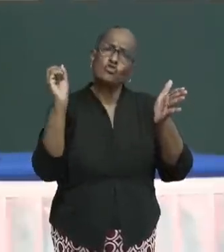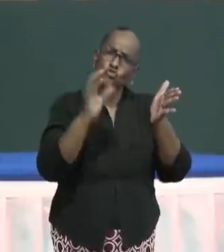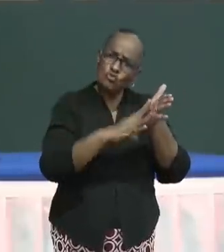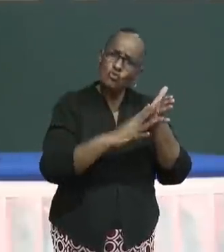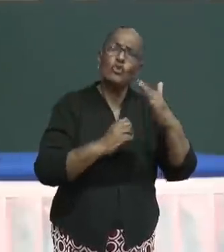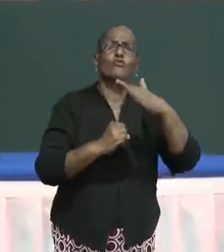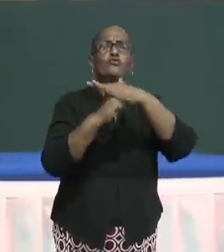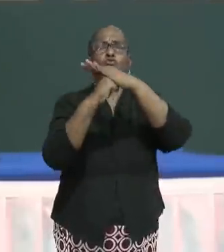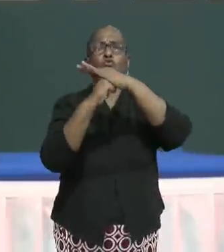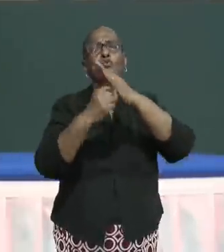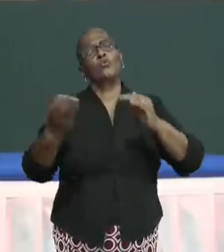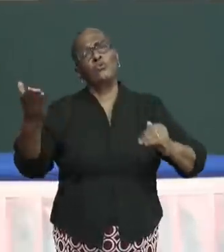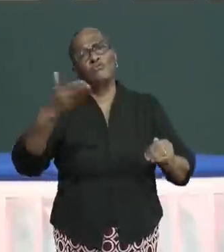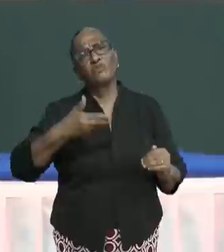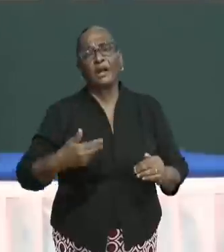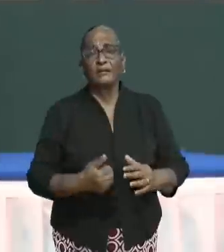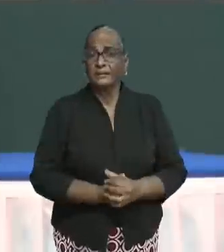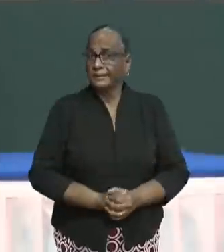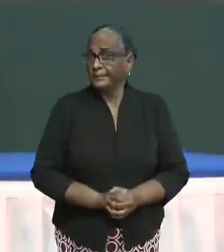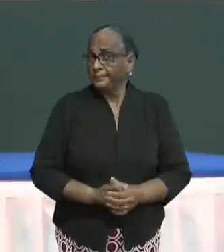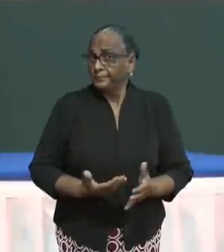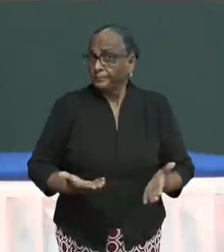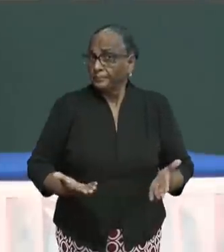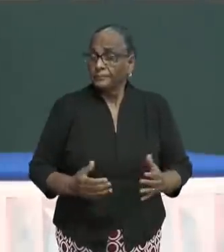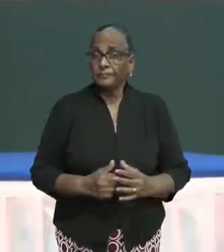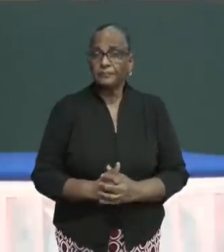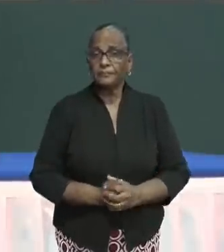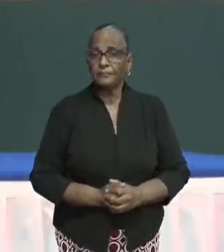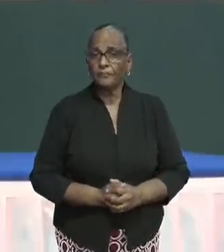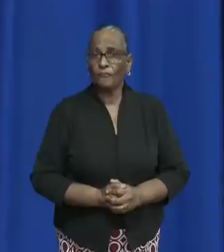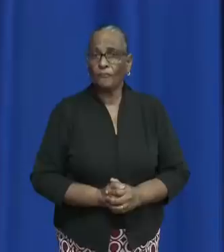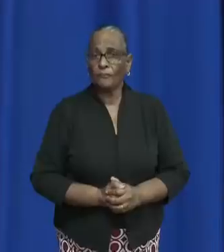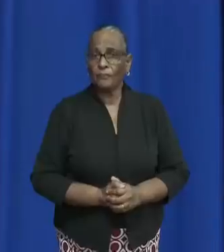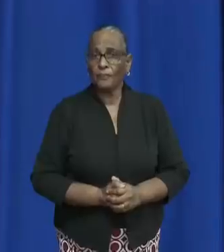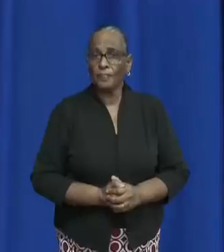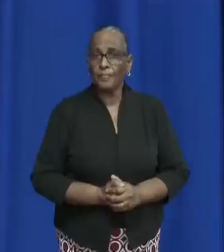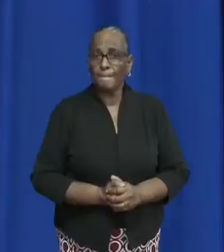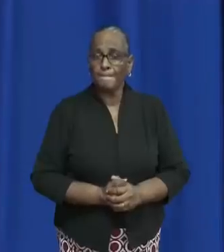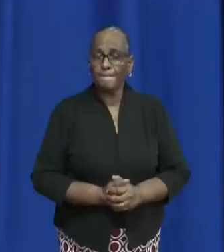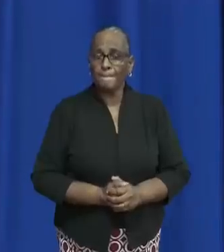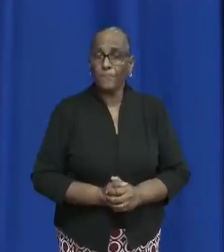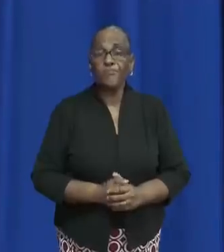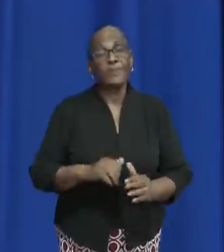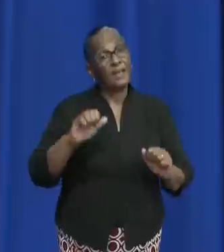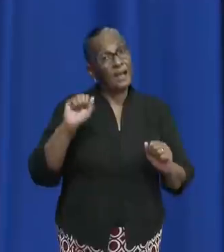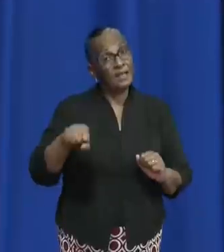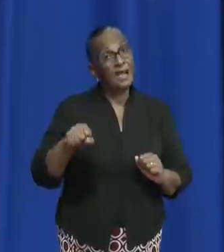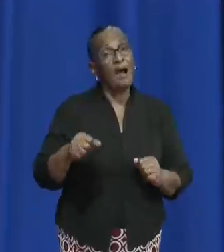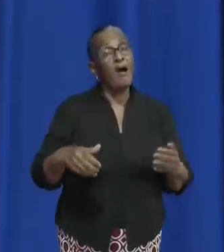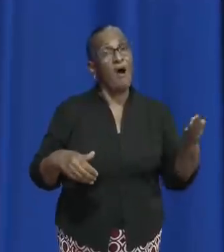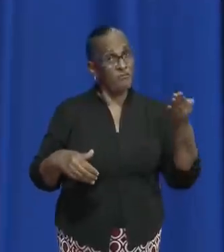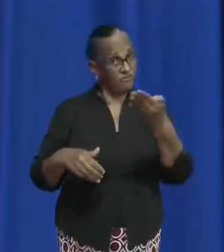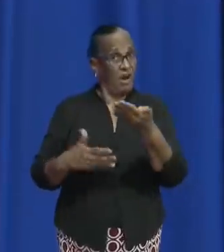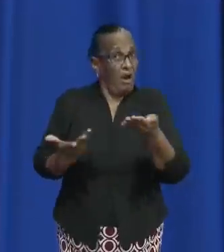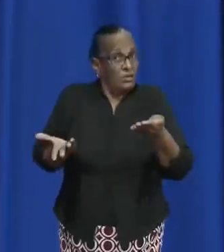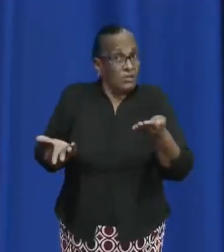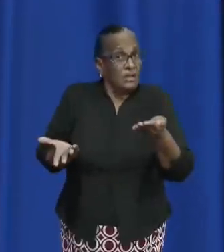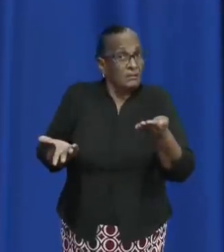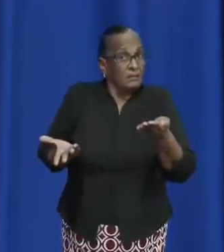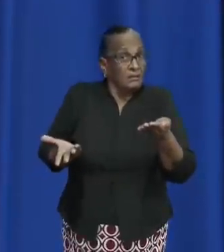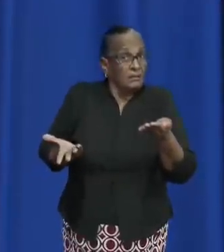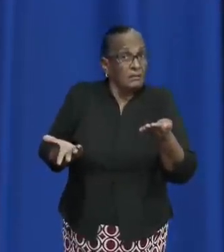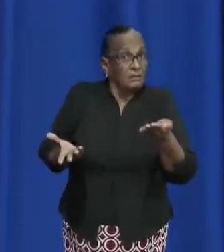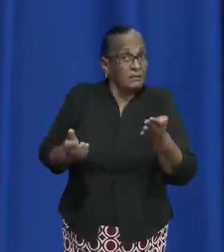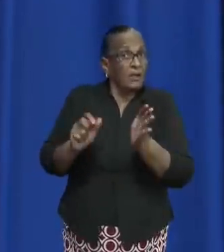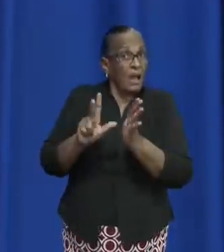steun toe. Ik denk dat ik het heb gehad, MC. Ja, dat waren de vragen die binnen zijn gekomen via de